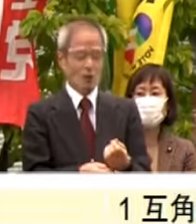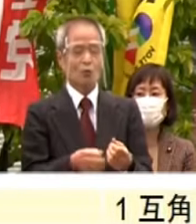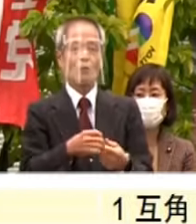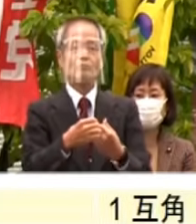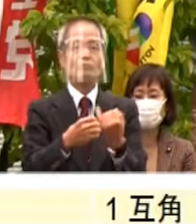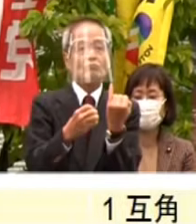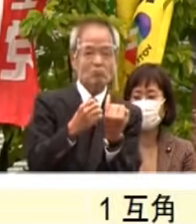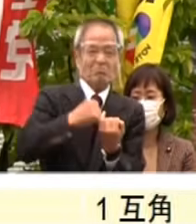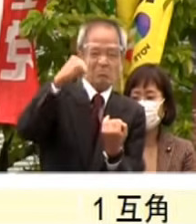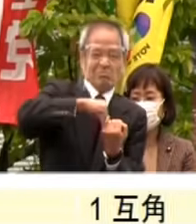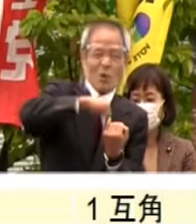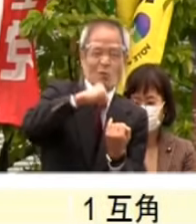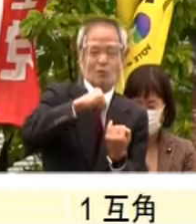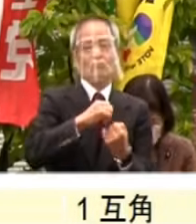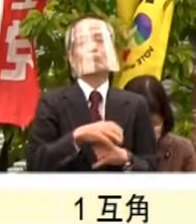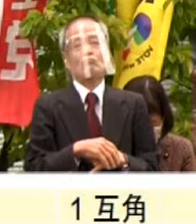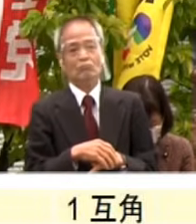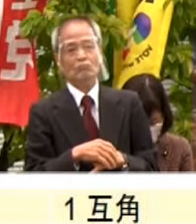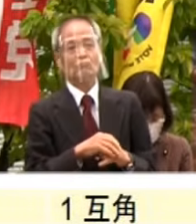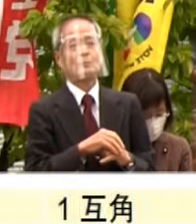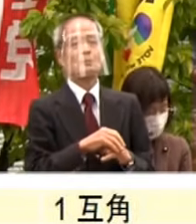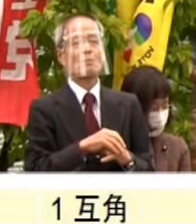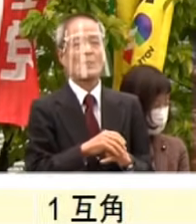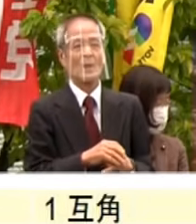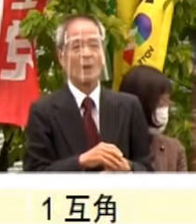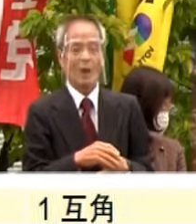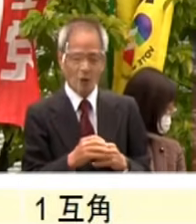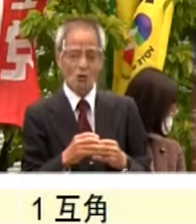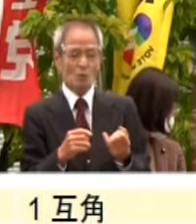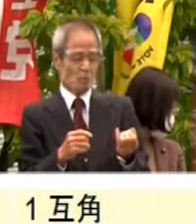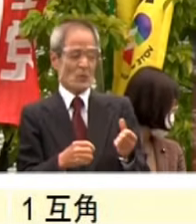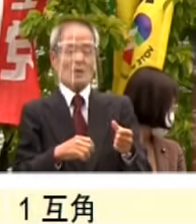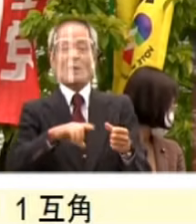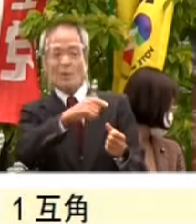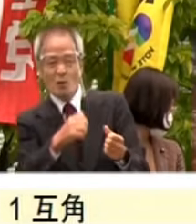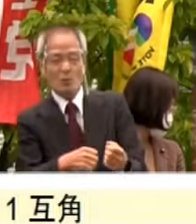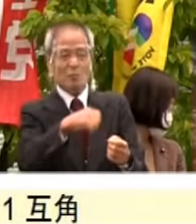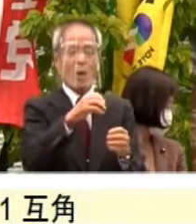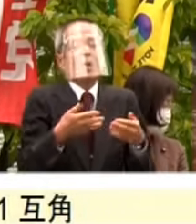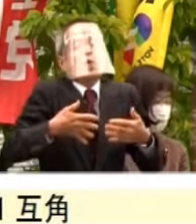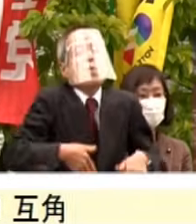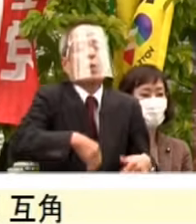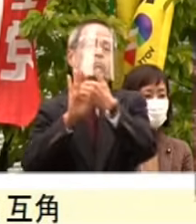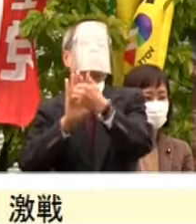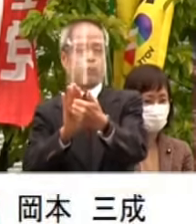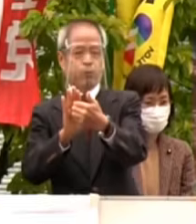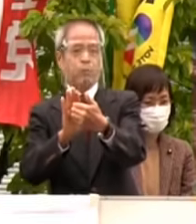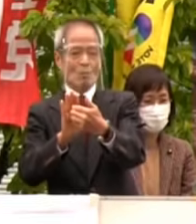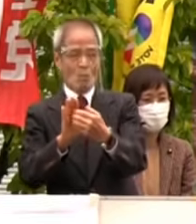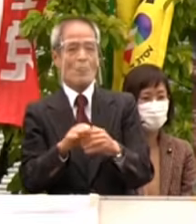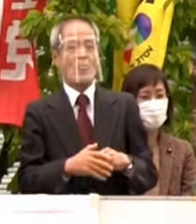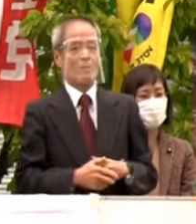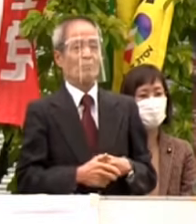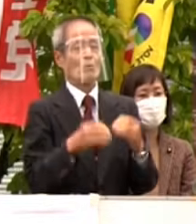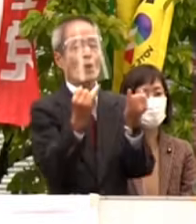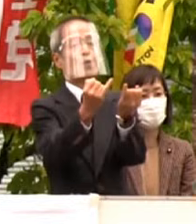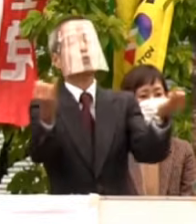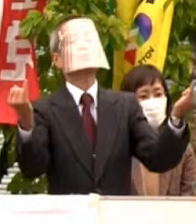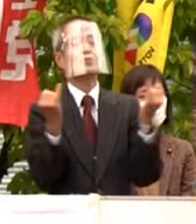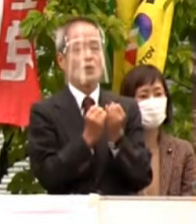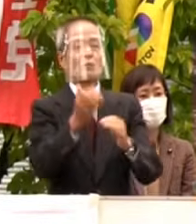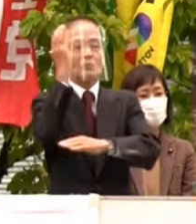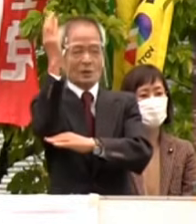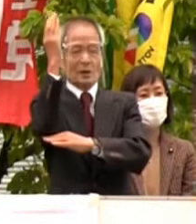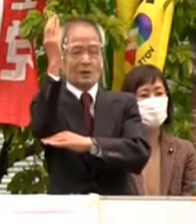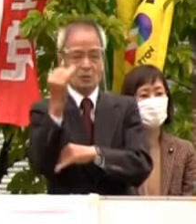あるいは職場でのマタハラ、パワハラを真剣に考えることは避けて通れません。女性の政治家が増えることで